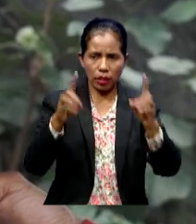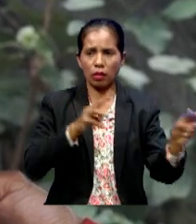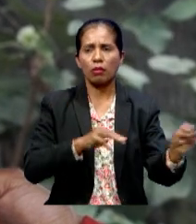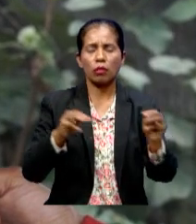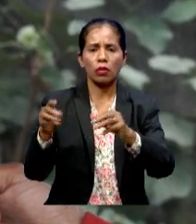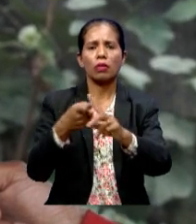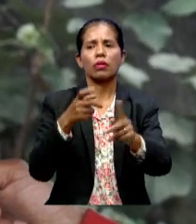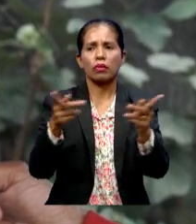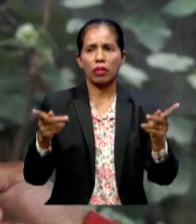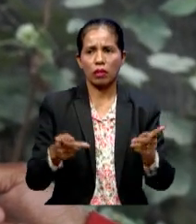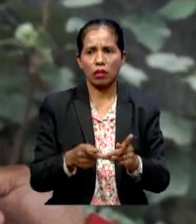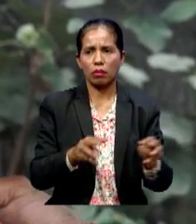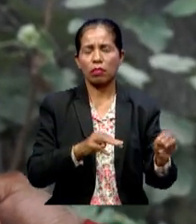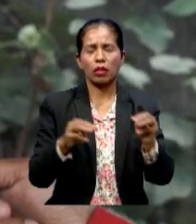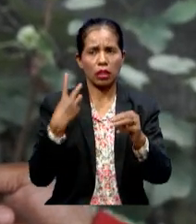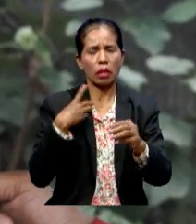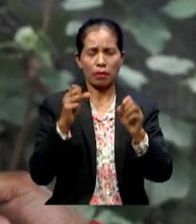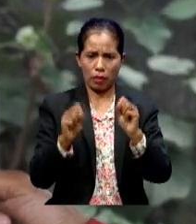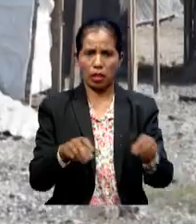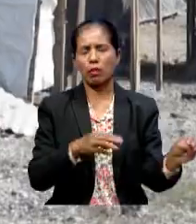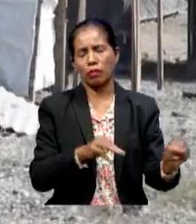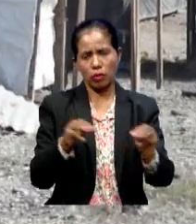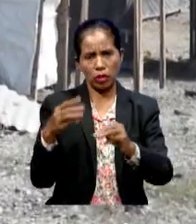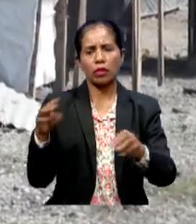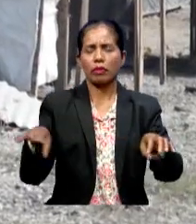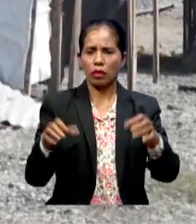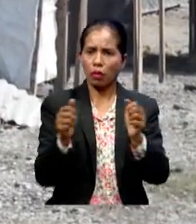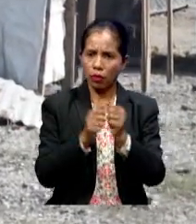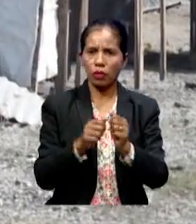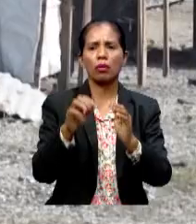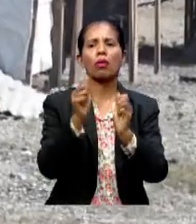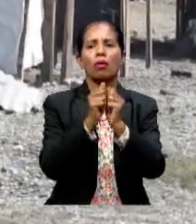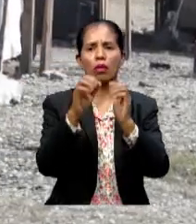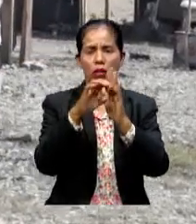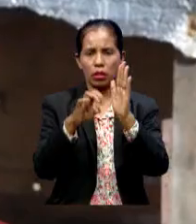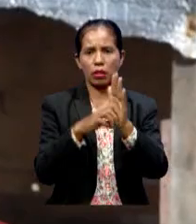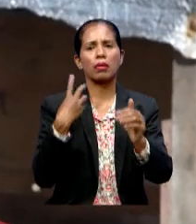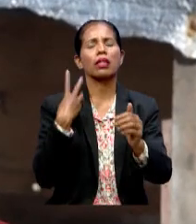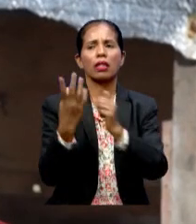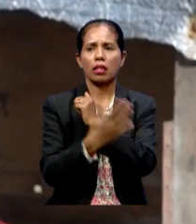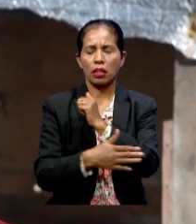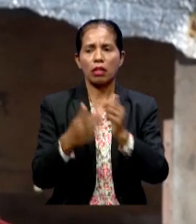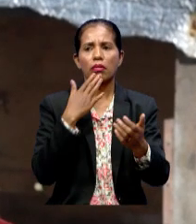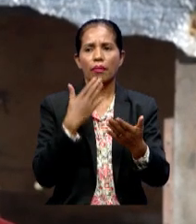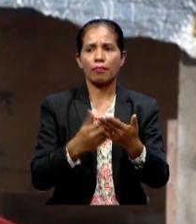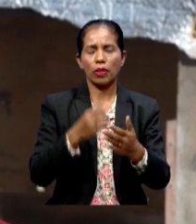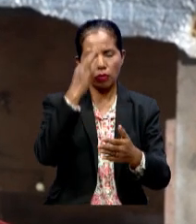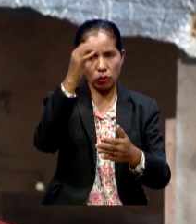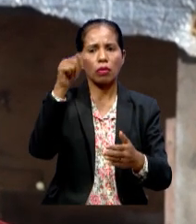pati ne ho to mura ne sai tlavel mura Ita tung koper hamu tu istadu. Baitan nasanya dia. Apa mera sa gubernur